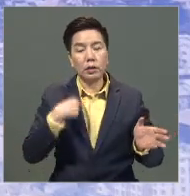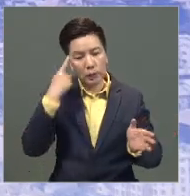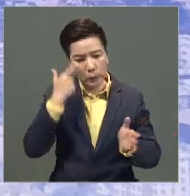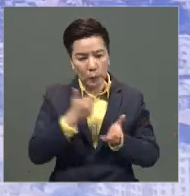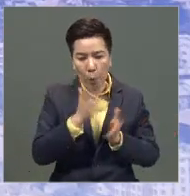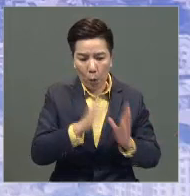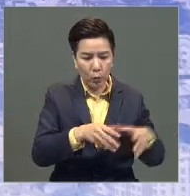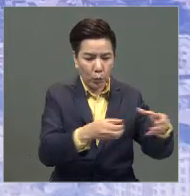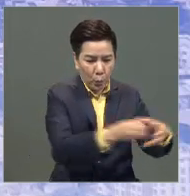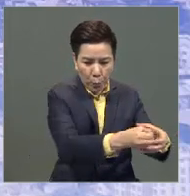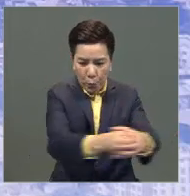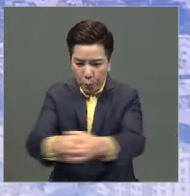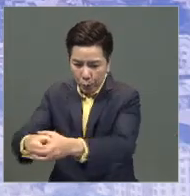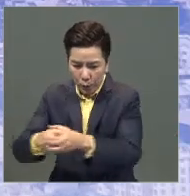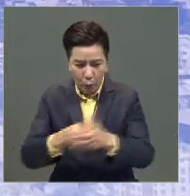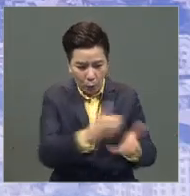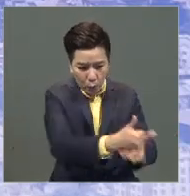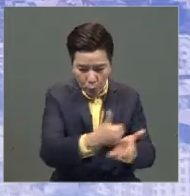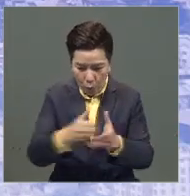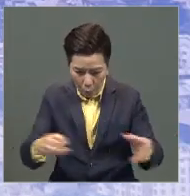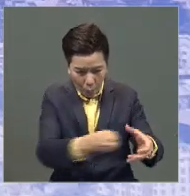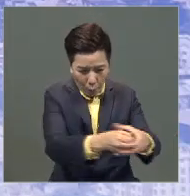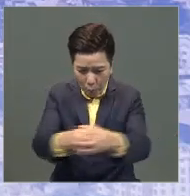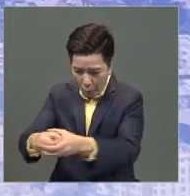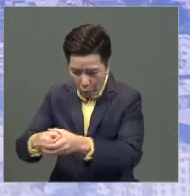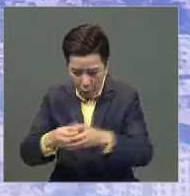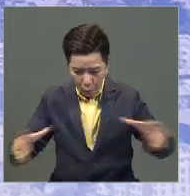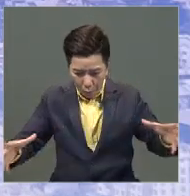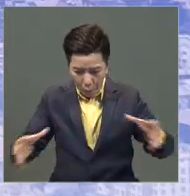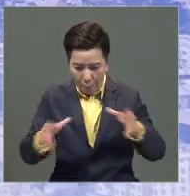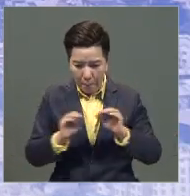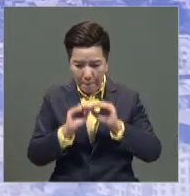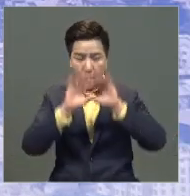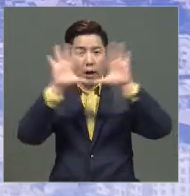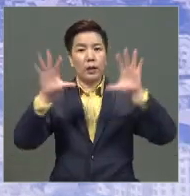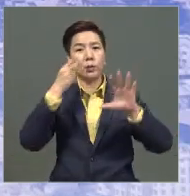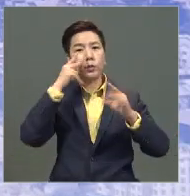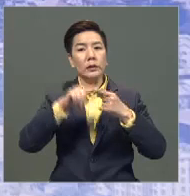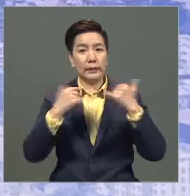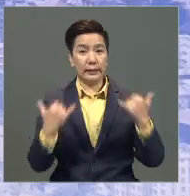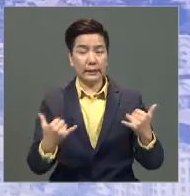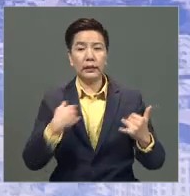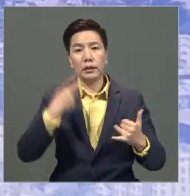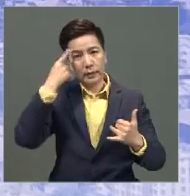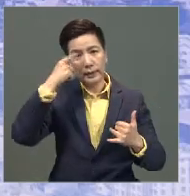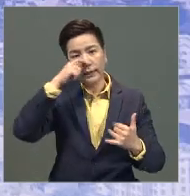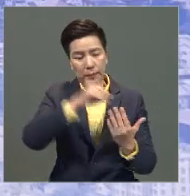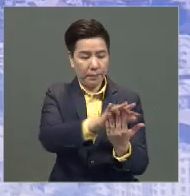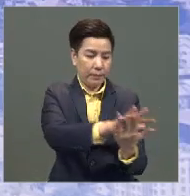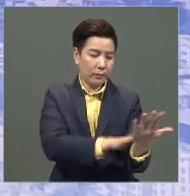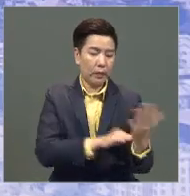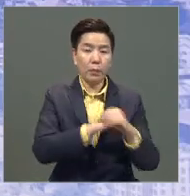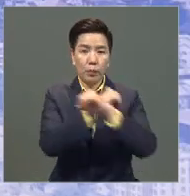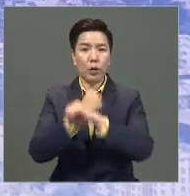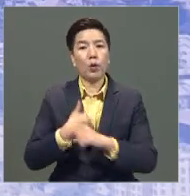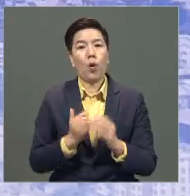ทุกๆคนในภาพย่อยๆแล้วจะมาประกอบภาพจิ๊กซอแล้วเราจะสามารถที่จะปกป้องประเทศของเราได้กราบขอบพ